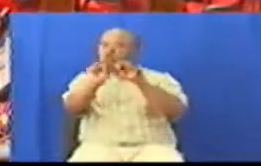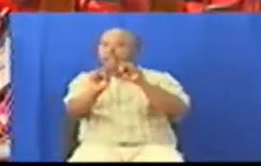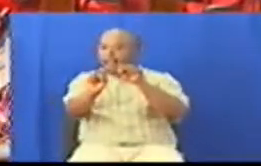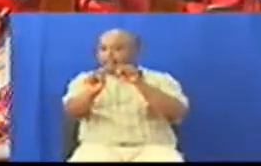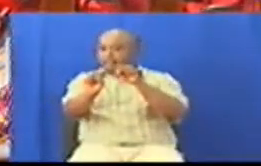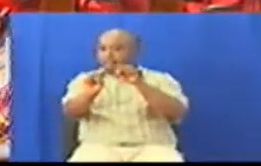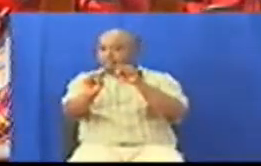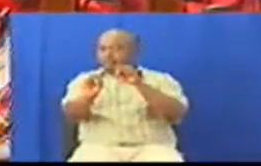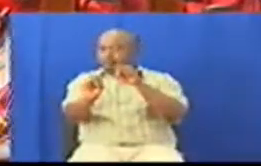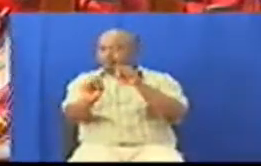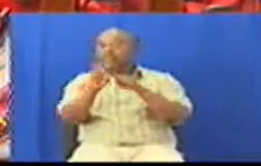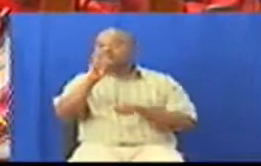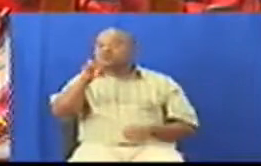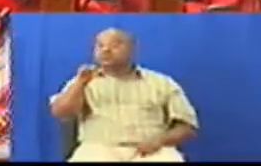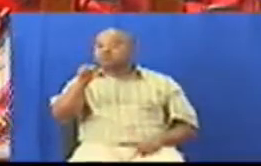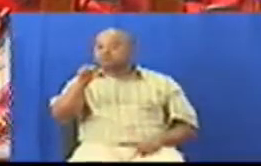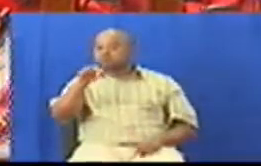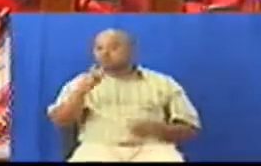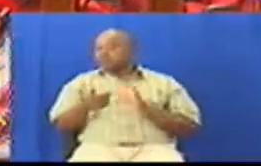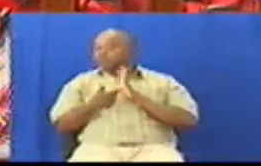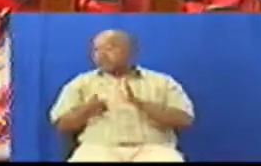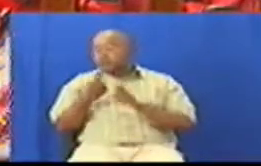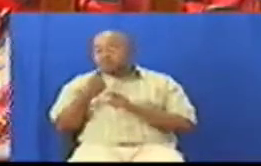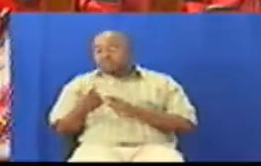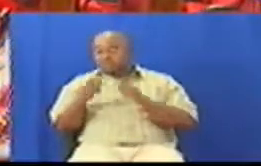sababu unapozungumzia hizi maski za box,